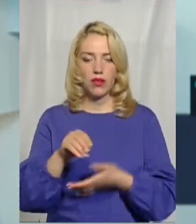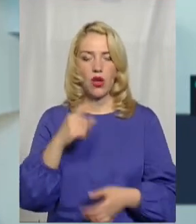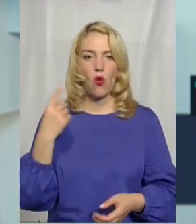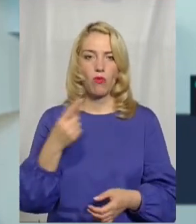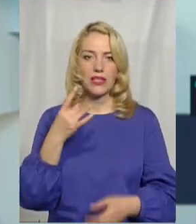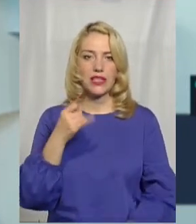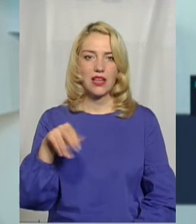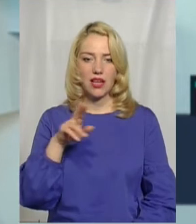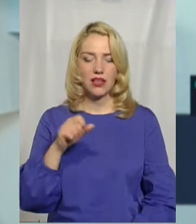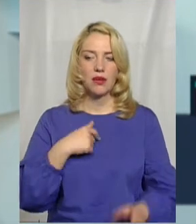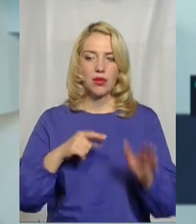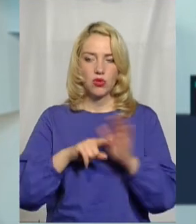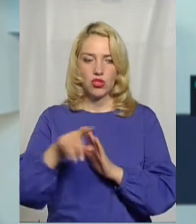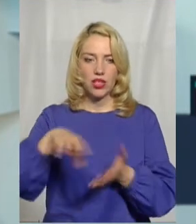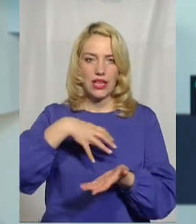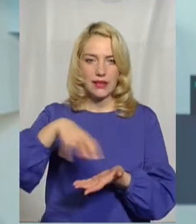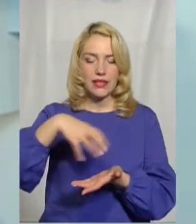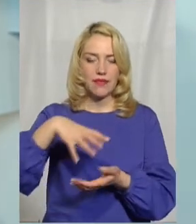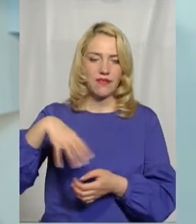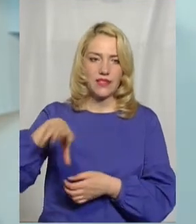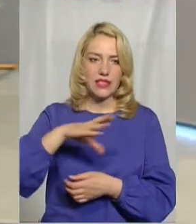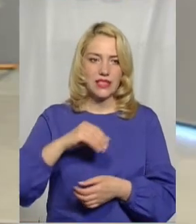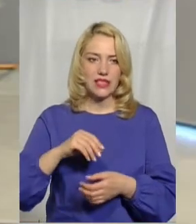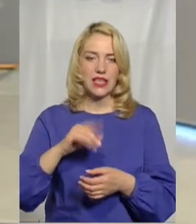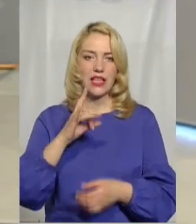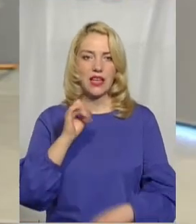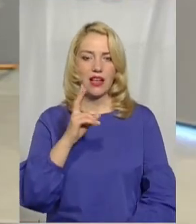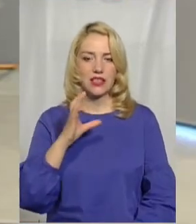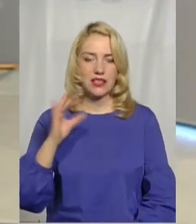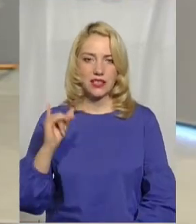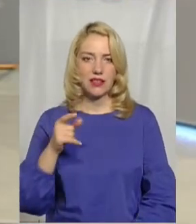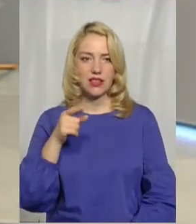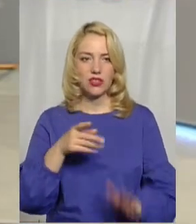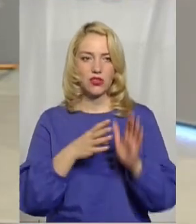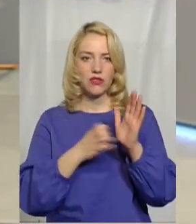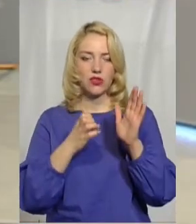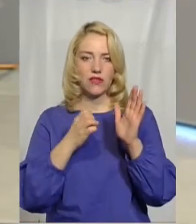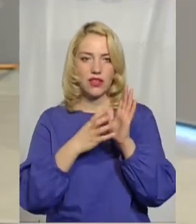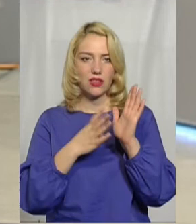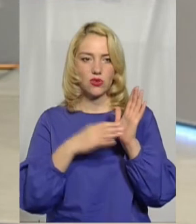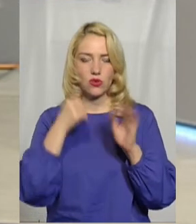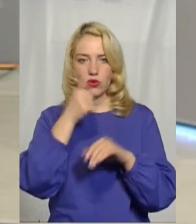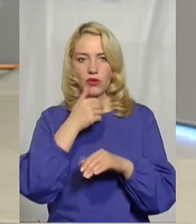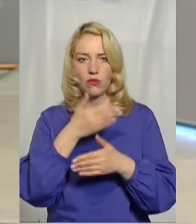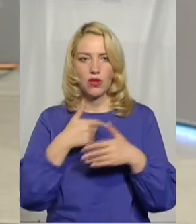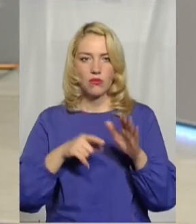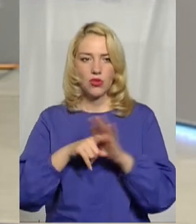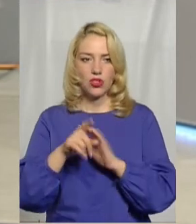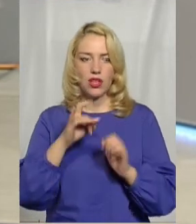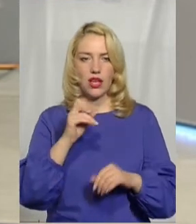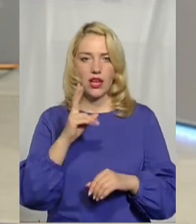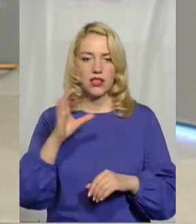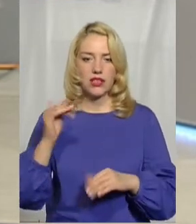ми розпочали цифрувати усі РАЦИ, тобто з 1919 року ми почали цифрувати РАЦИ,